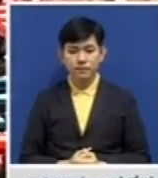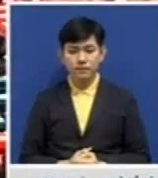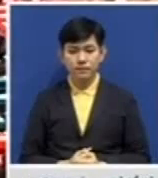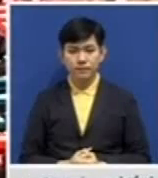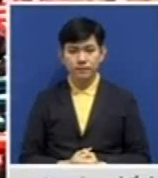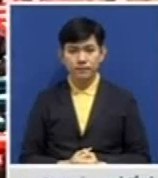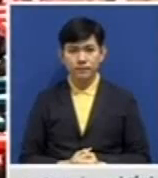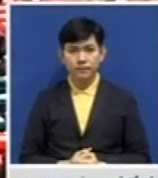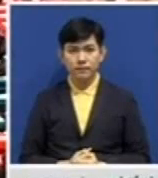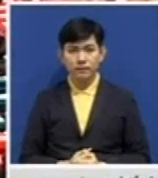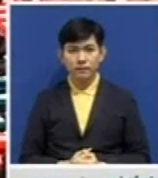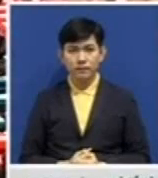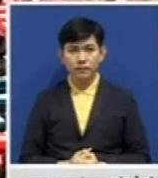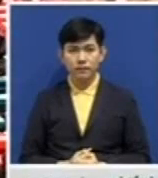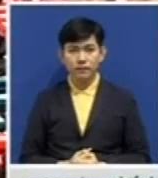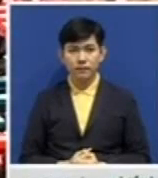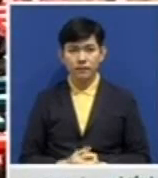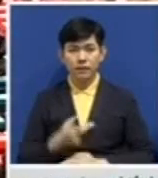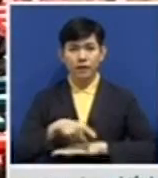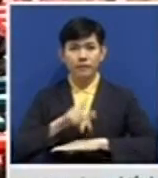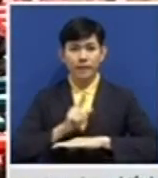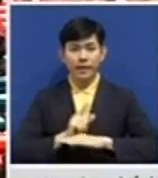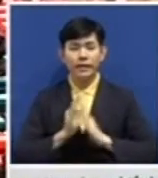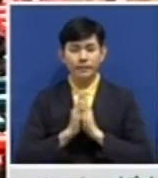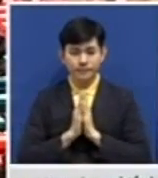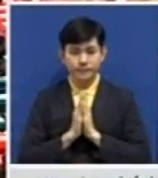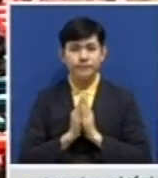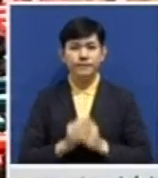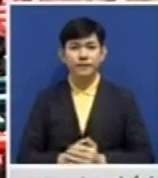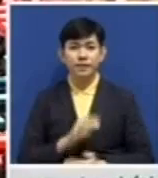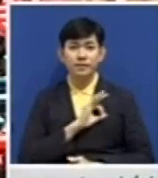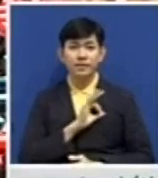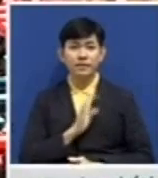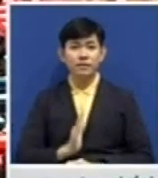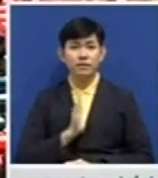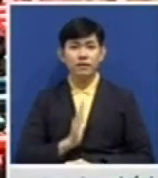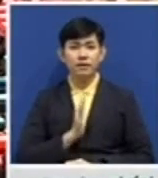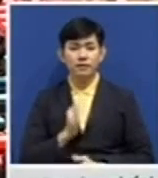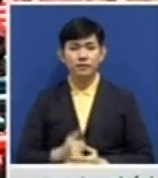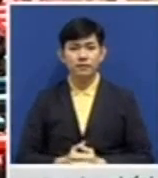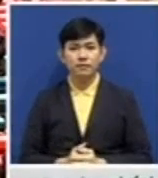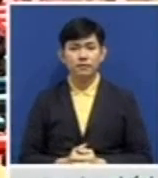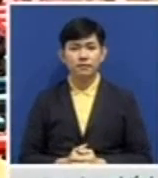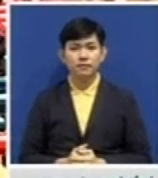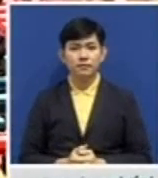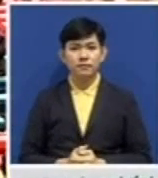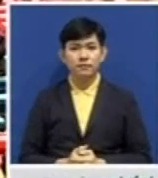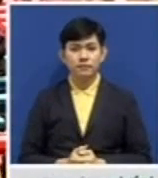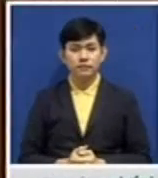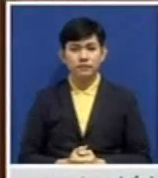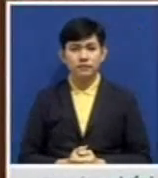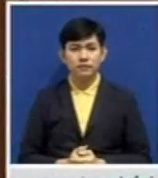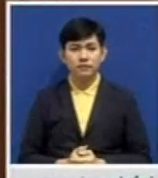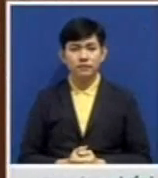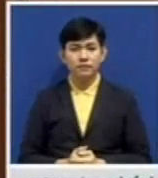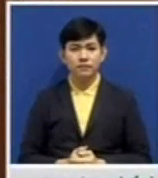กราบเรียนท่านประธานรัฐสภาที่เคารพนะครับกับท่านสมาชิกผู้ทรงเกียรติก็อันจริงแล้วผม